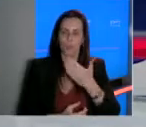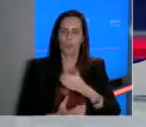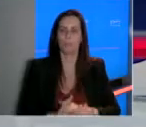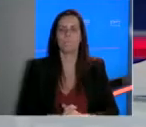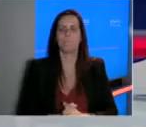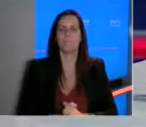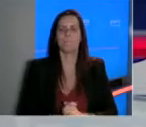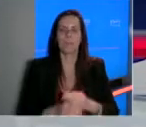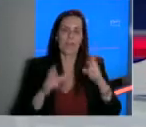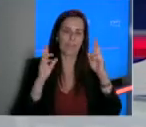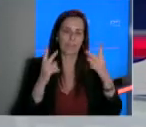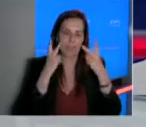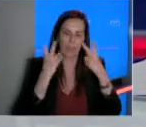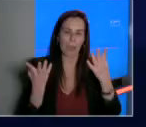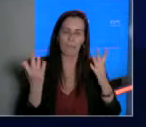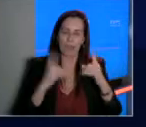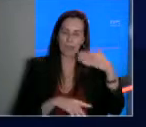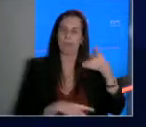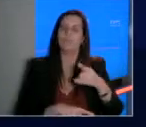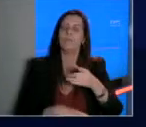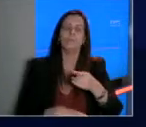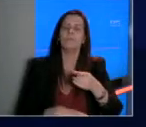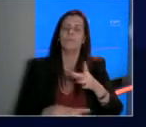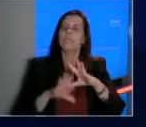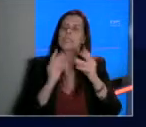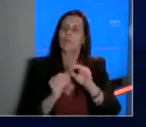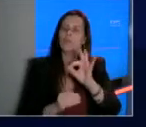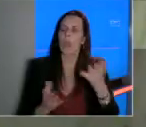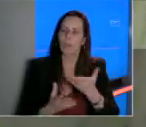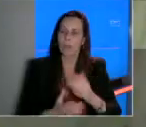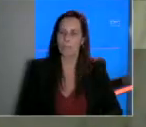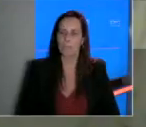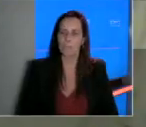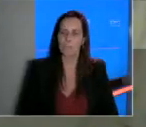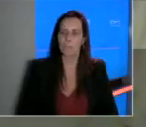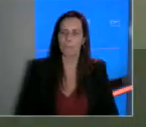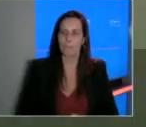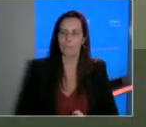טוב. נקווה שנראה מה ילד יום. סליחה, מירי, משפט סיכום בבקשה.